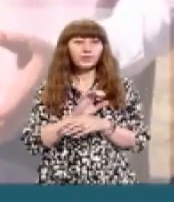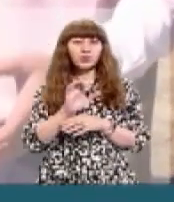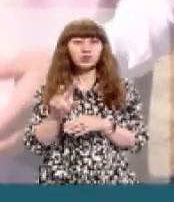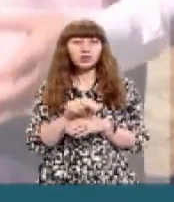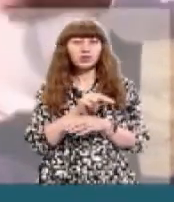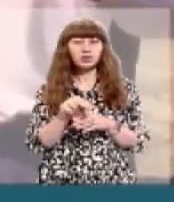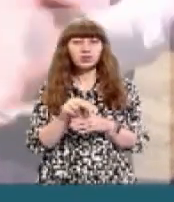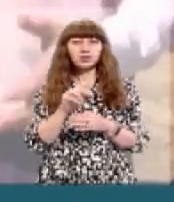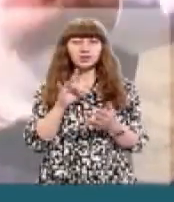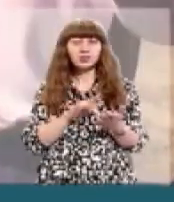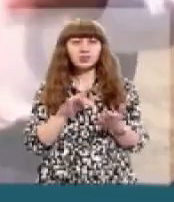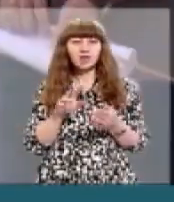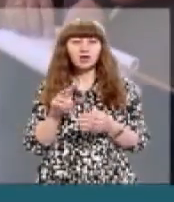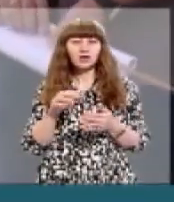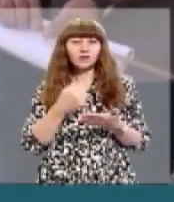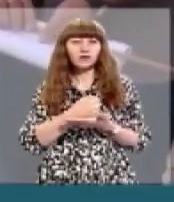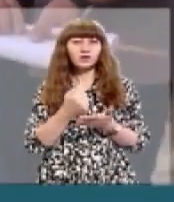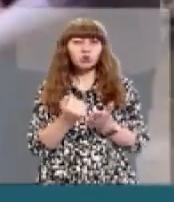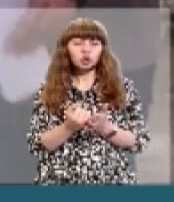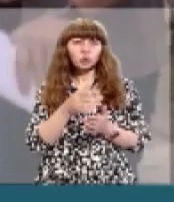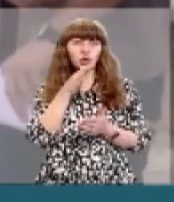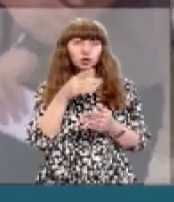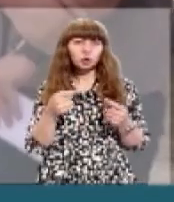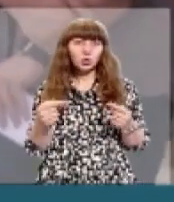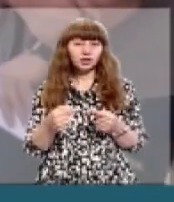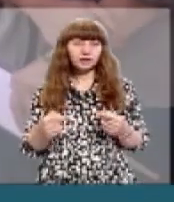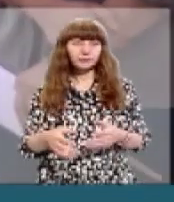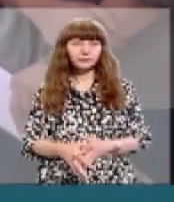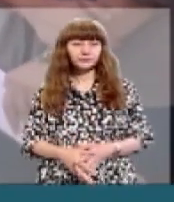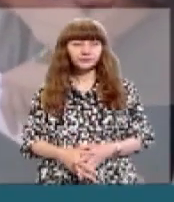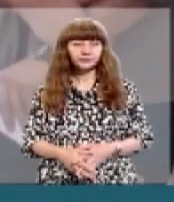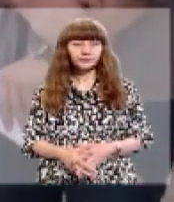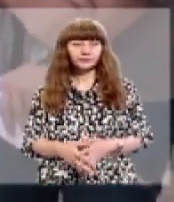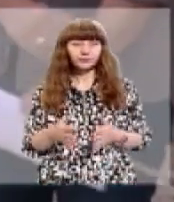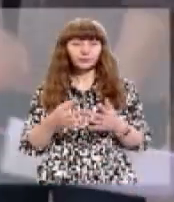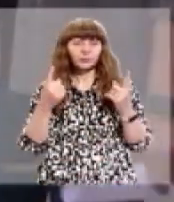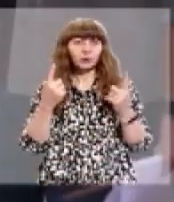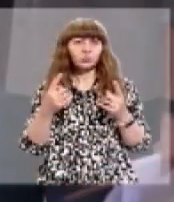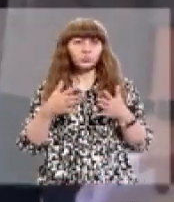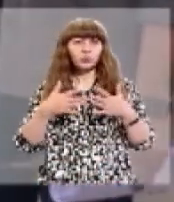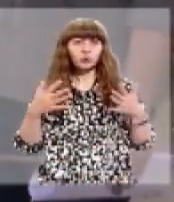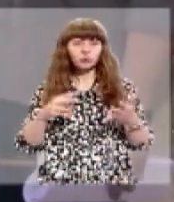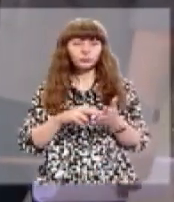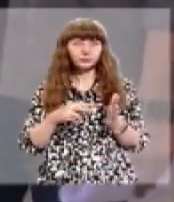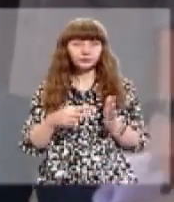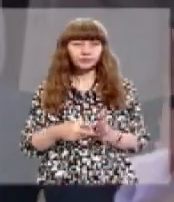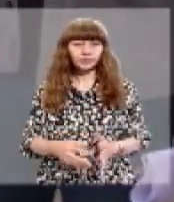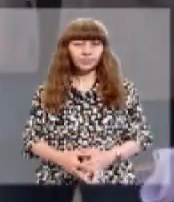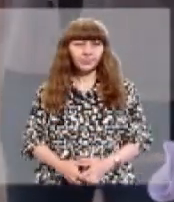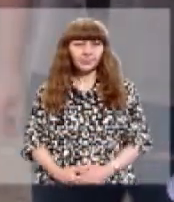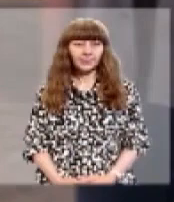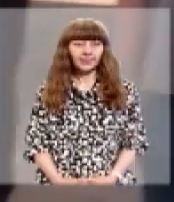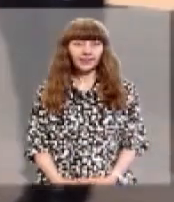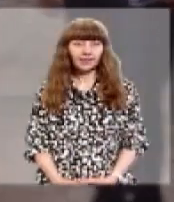реконструкцию теплоцентрали в утвержденные сроки. Это важнейший проект. Вот мы приехали с берега Галича, да,